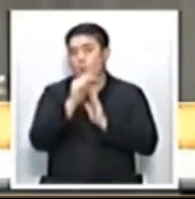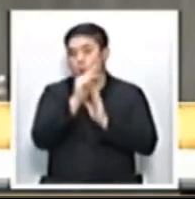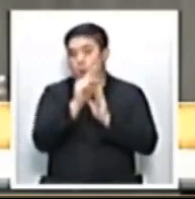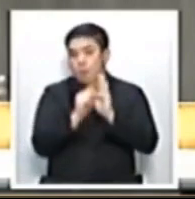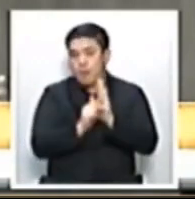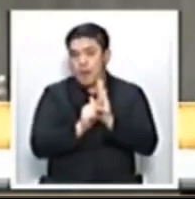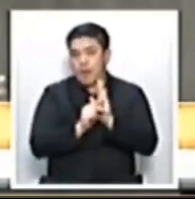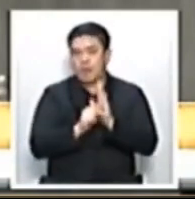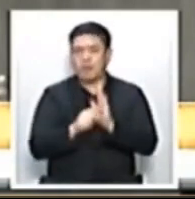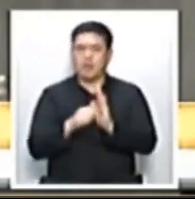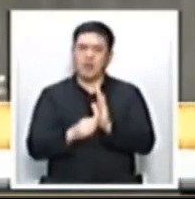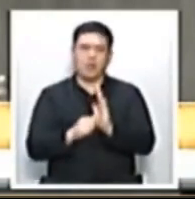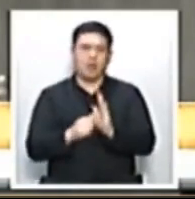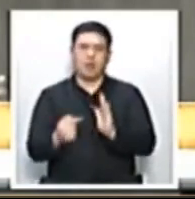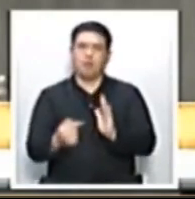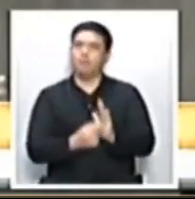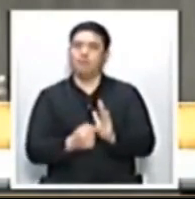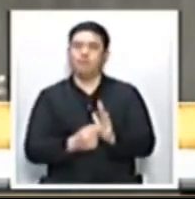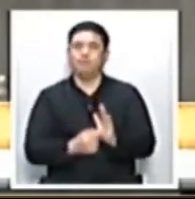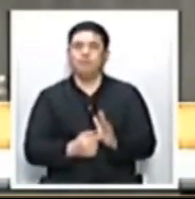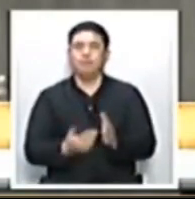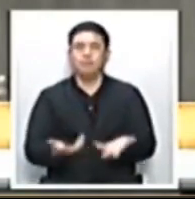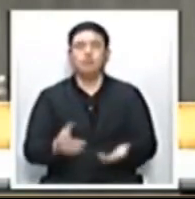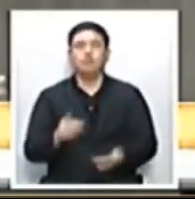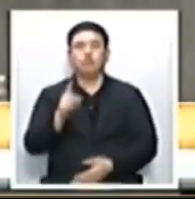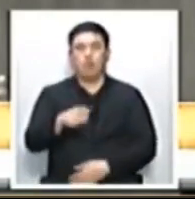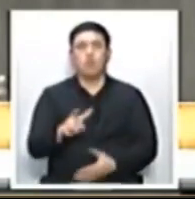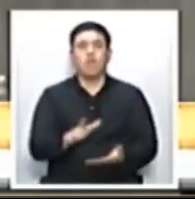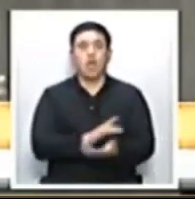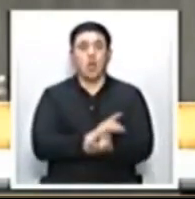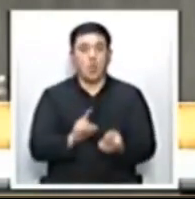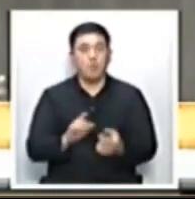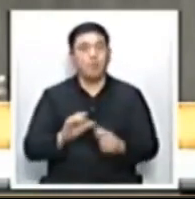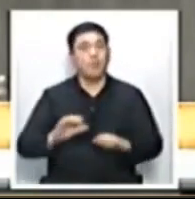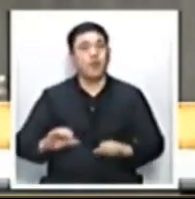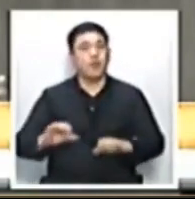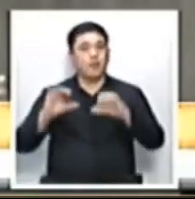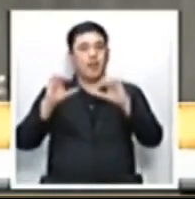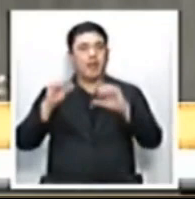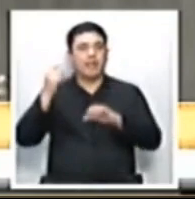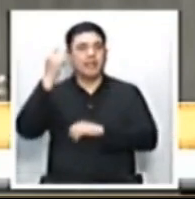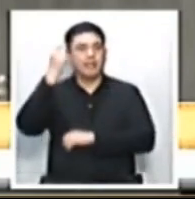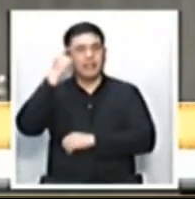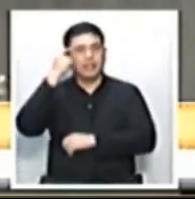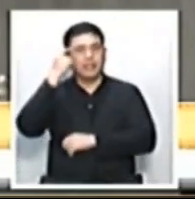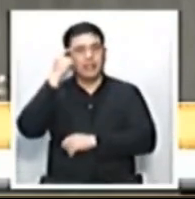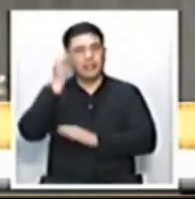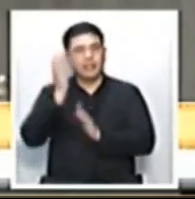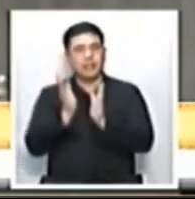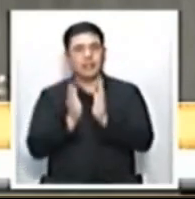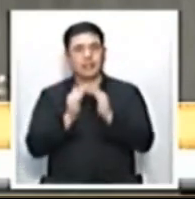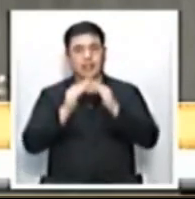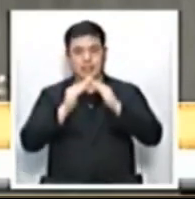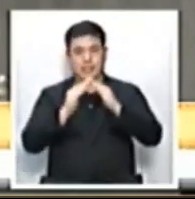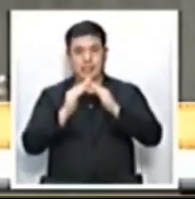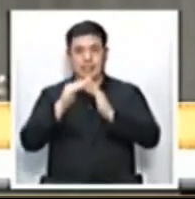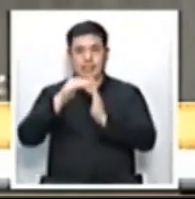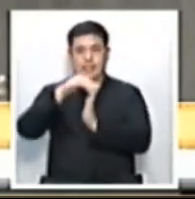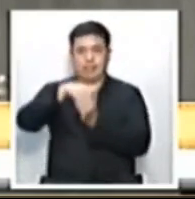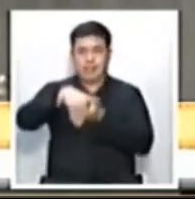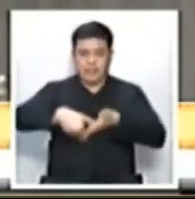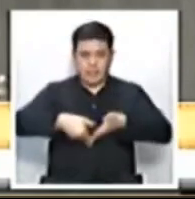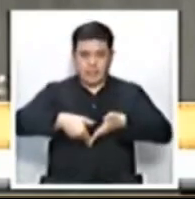แก้ที่ปลายเหตุดิฉันเสนอให้สังคมหรือรัฐได้คิดแบบพีระมิดหัวกลับคือคิดที่ประชาชน